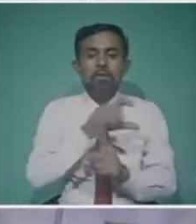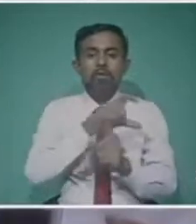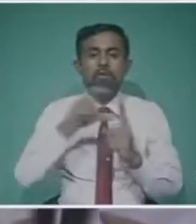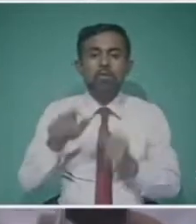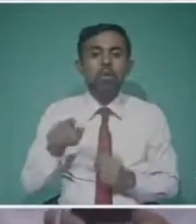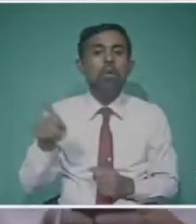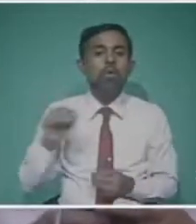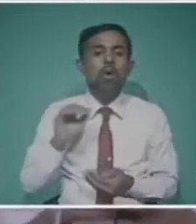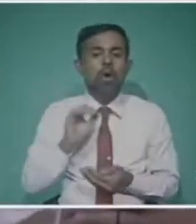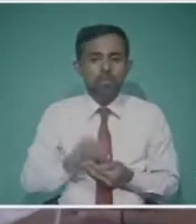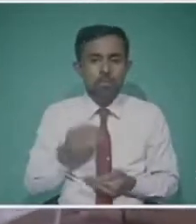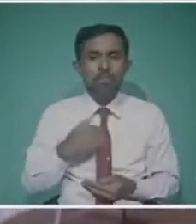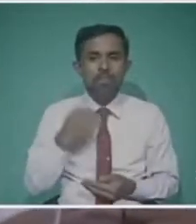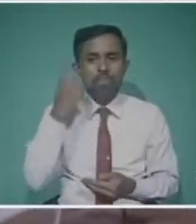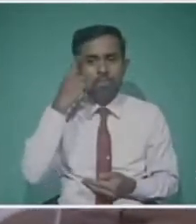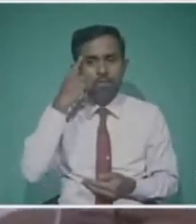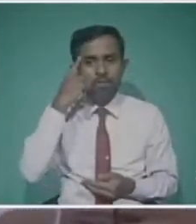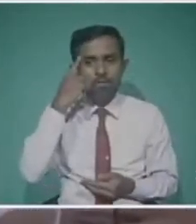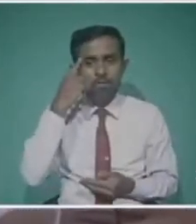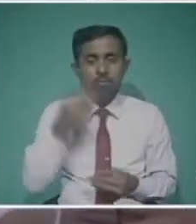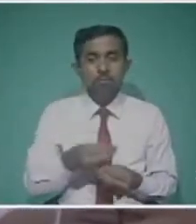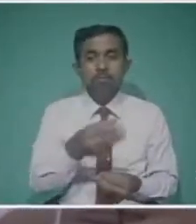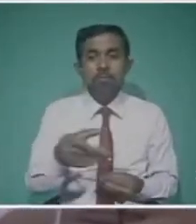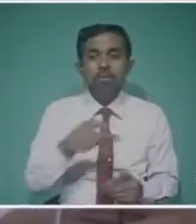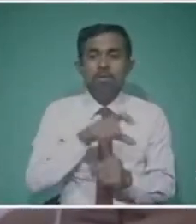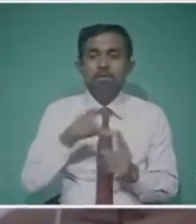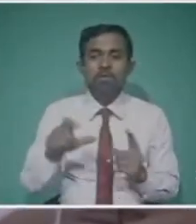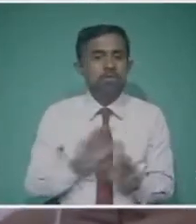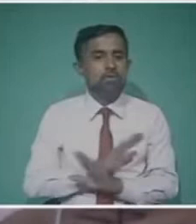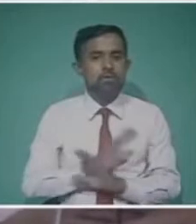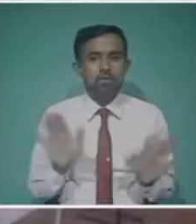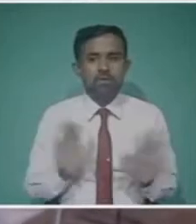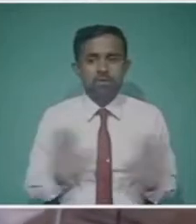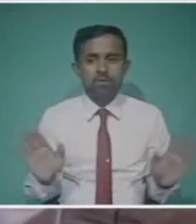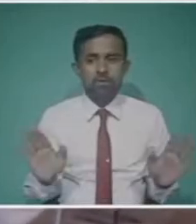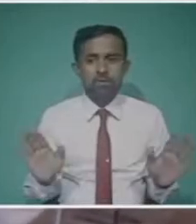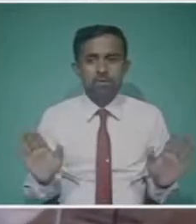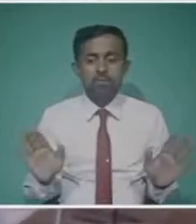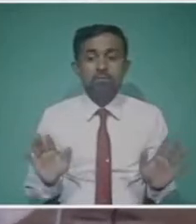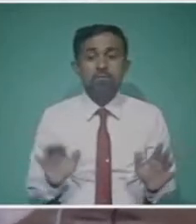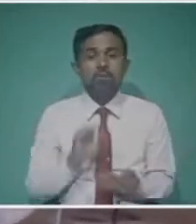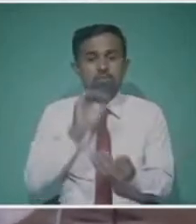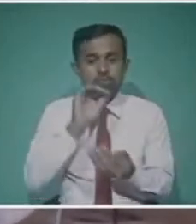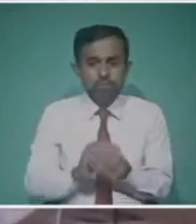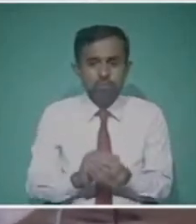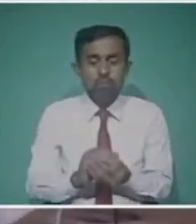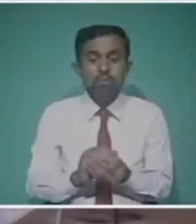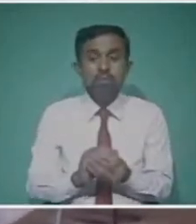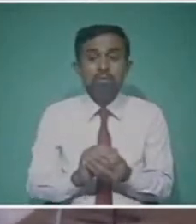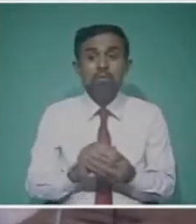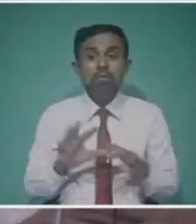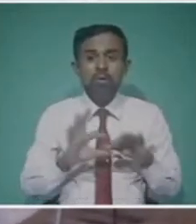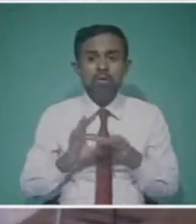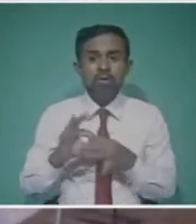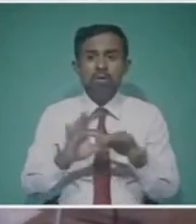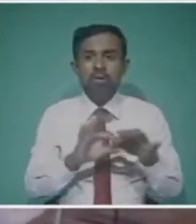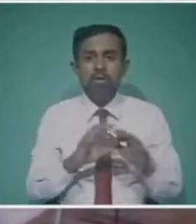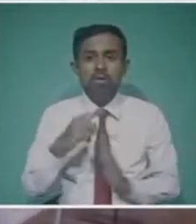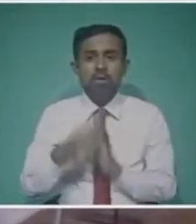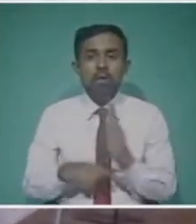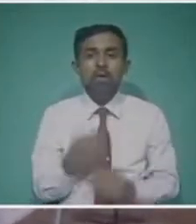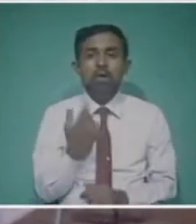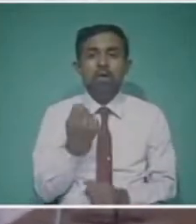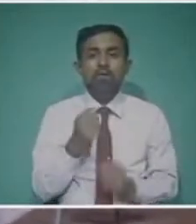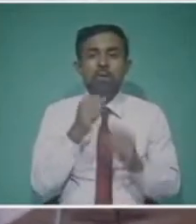තියෙන කාගාවද කියලා අපි දන්නවා ඒ බෙදෙන සංස්කෘතිය නෙවෙයි මේක මේ සේෆ්ටි නෙට් එකක් කරන්නේ මේ කරන්නේ එක පැත්තකින් රටේ